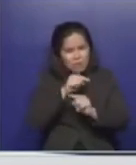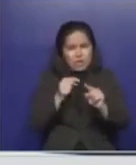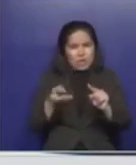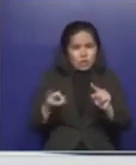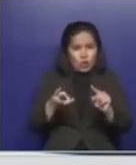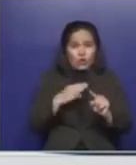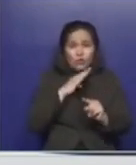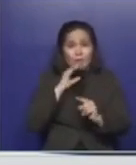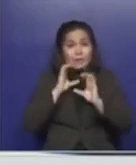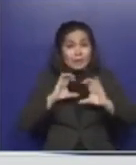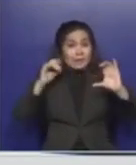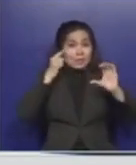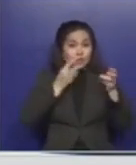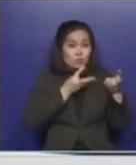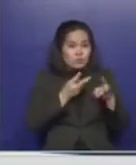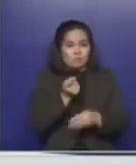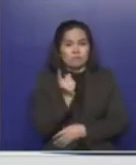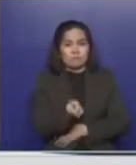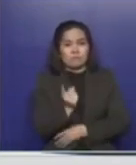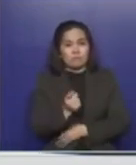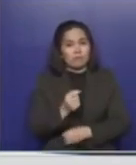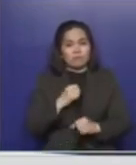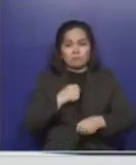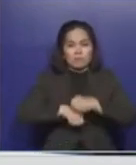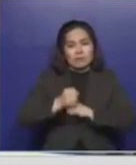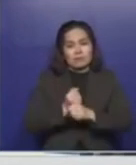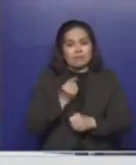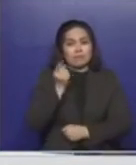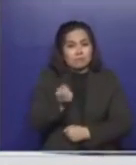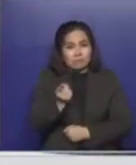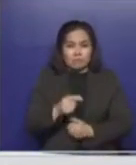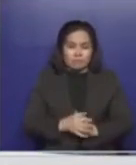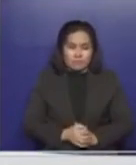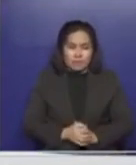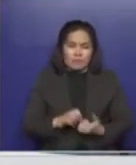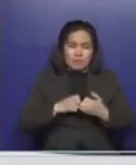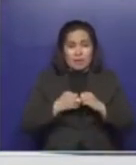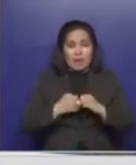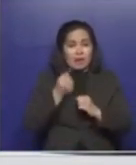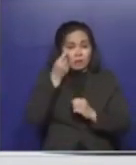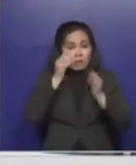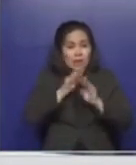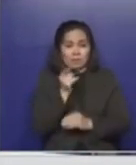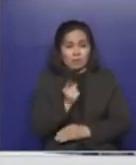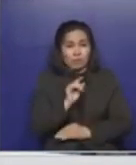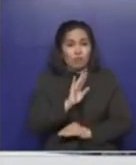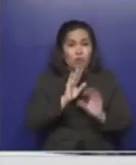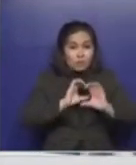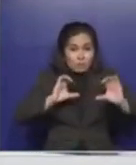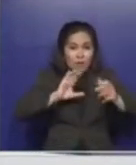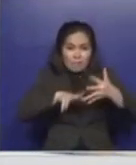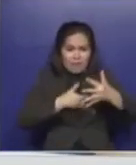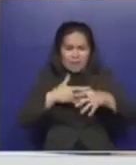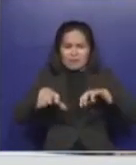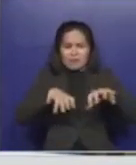รัฐบาลยังคิดแบบเดิมทำแบบเดิมนิยามปัญหาในแบบเดิมและใช้มาตรการแบบเดิม